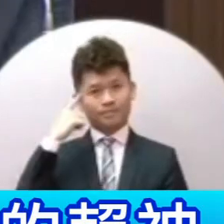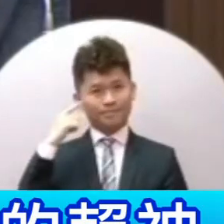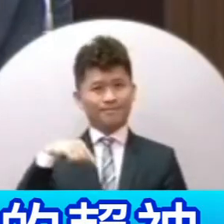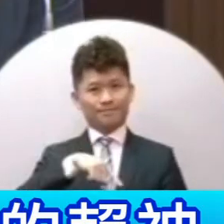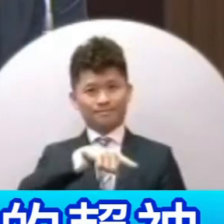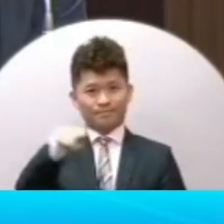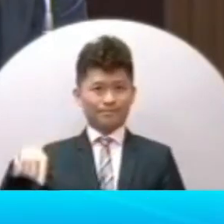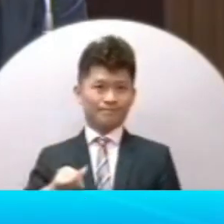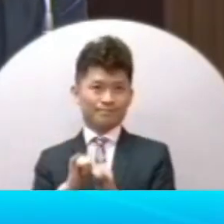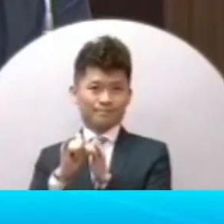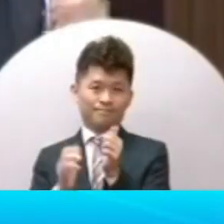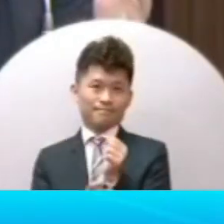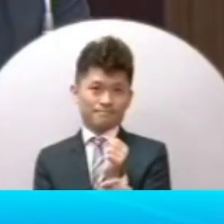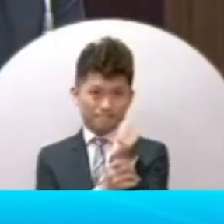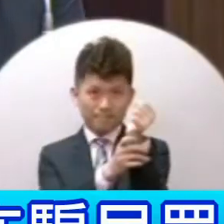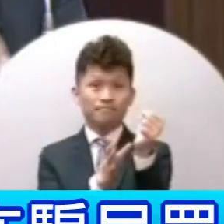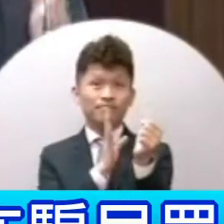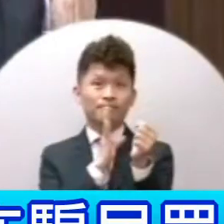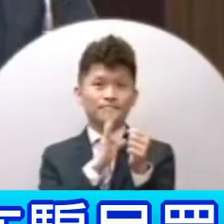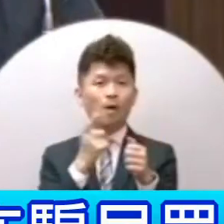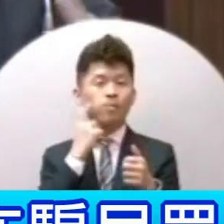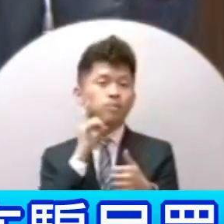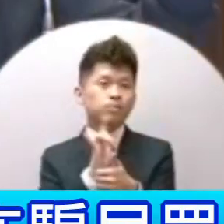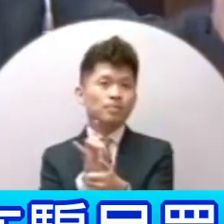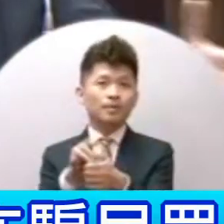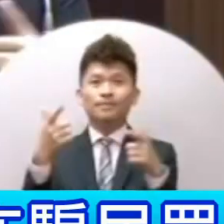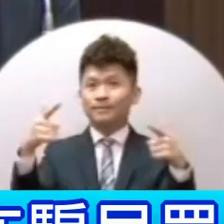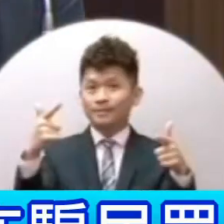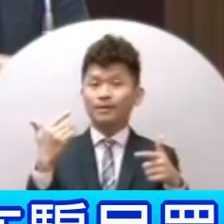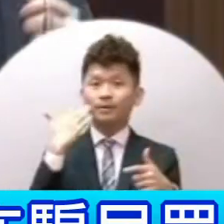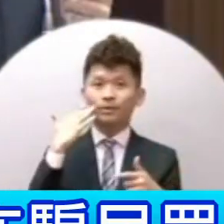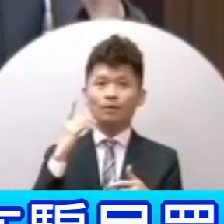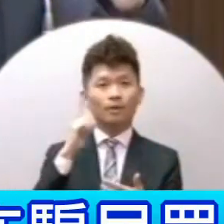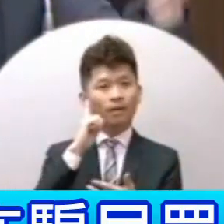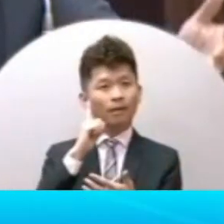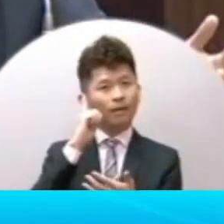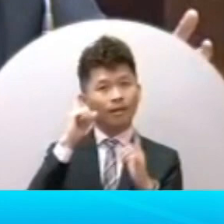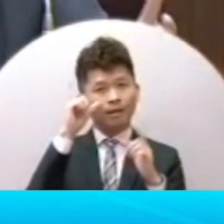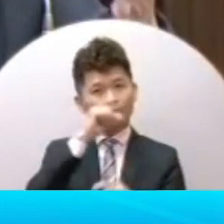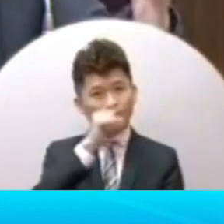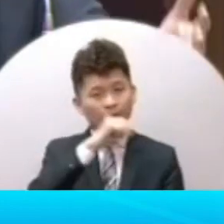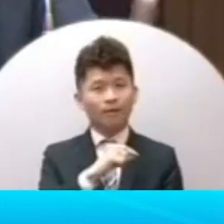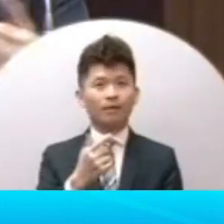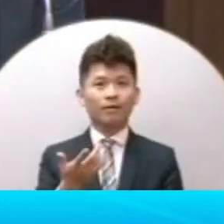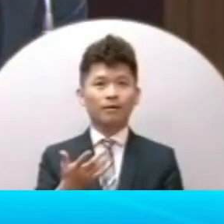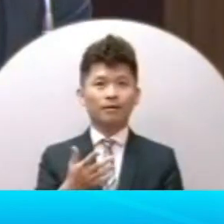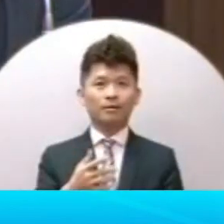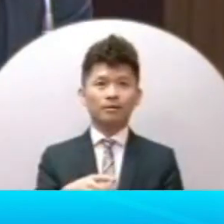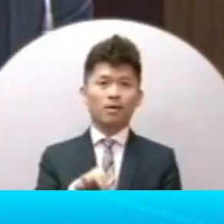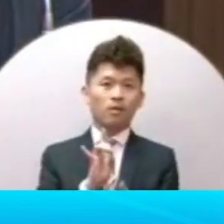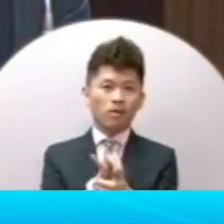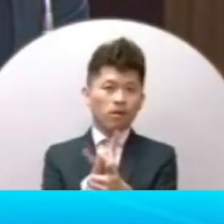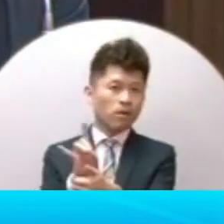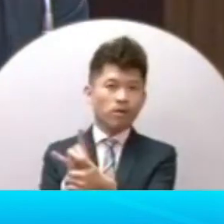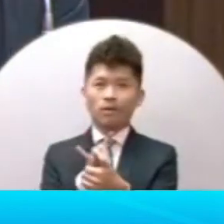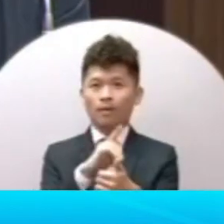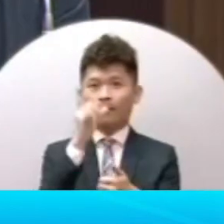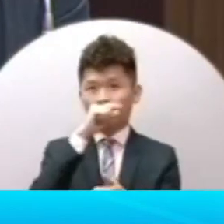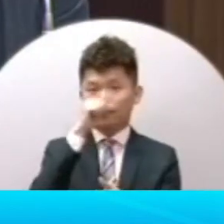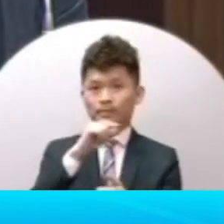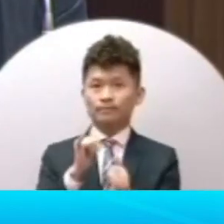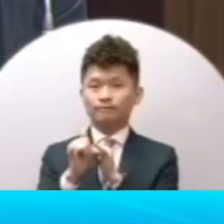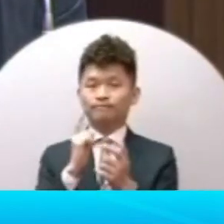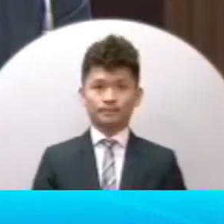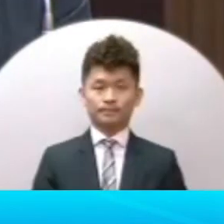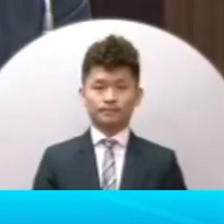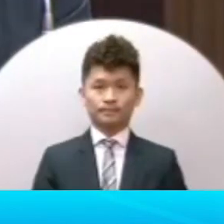赖神，不是神棍哎、欸！啊，如果一天到晚用这样的方式在骗民众，在讲神话，就是神话级的插话，你觉得民众不会对